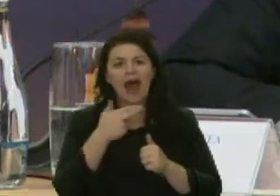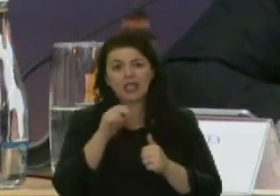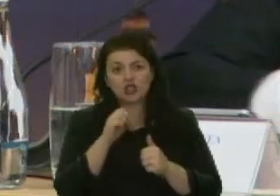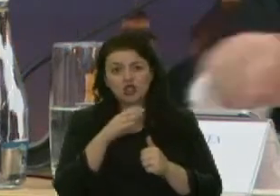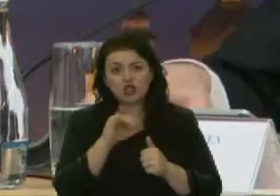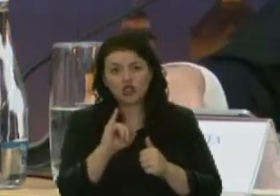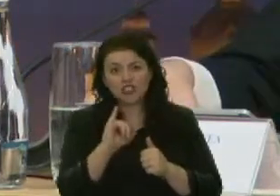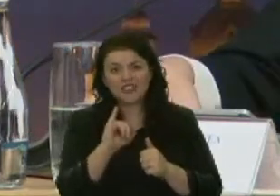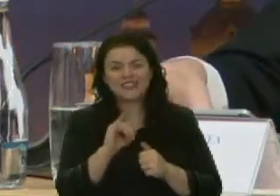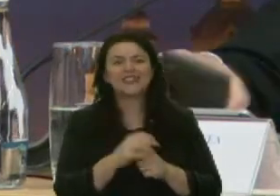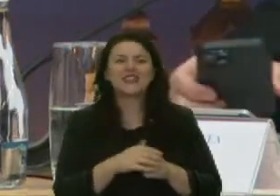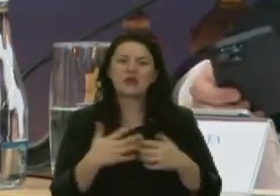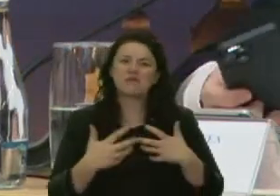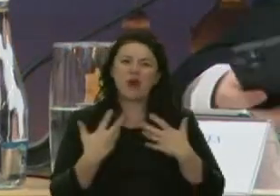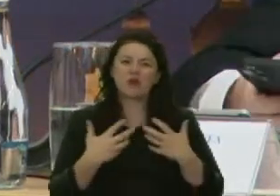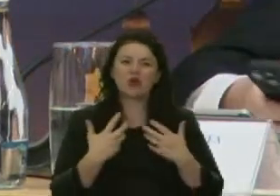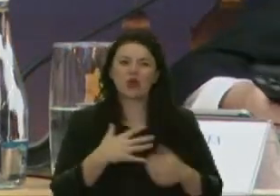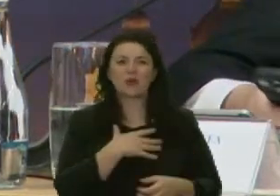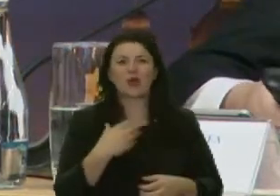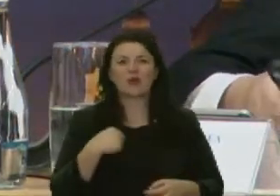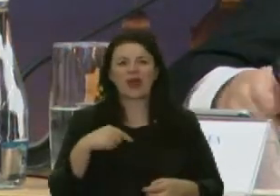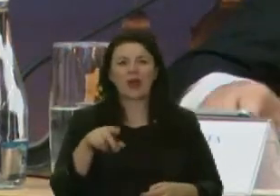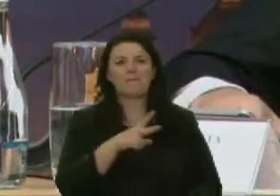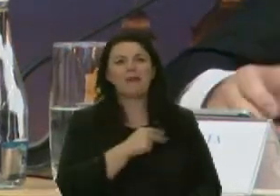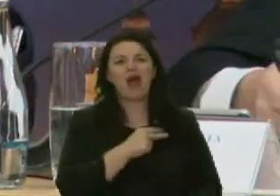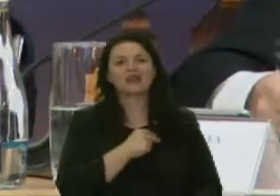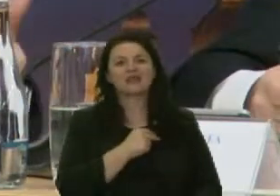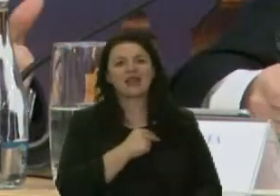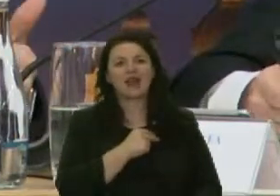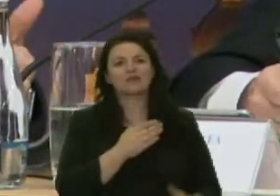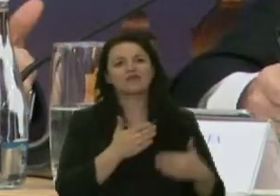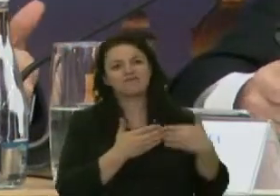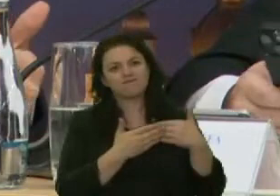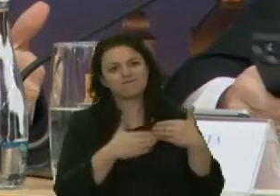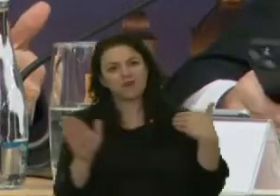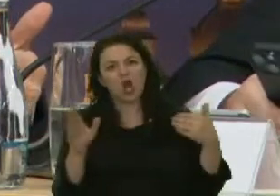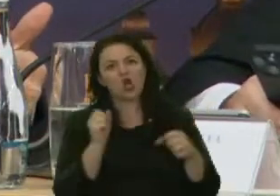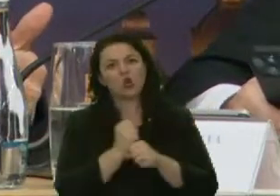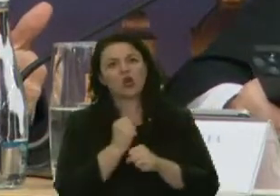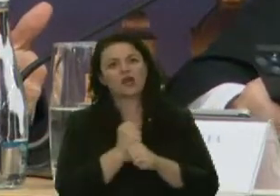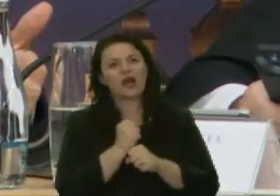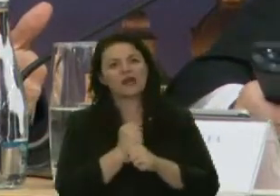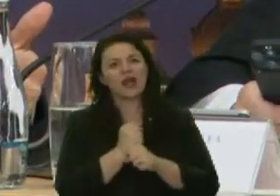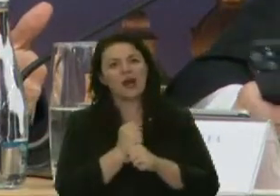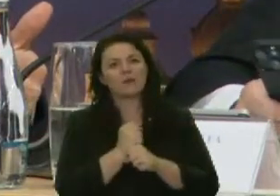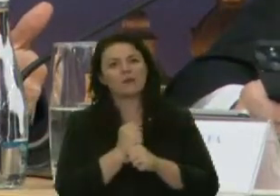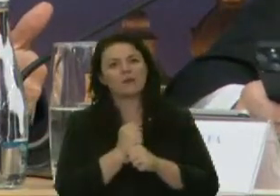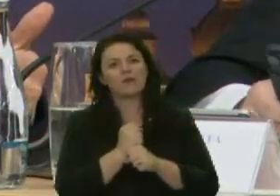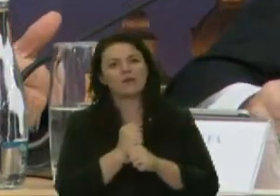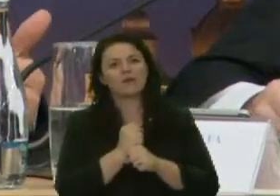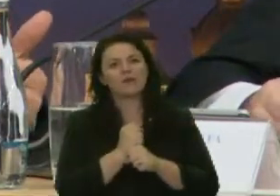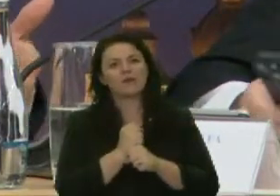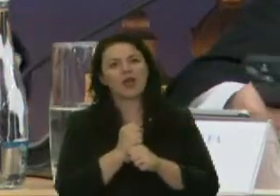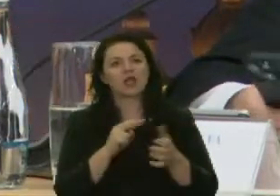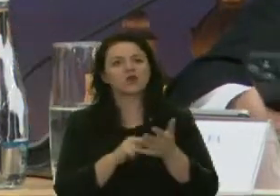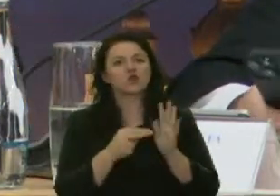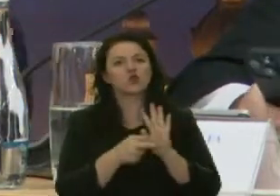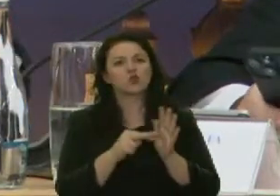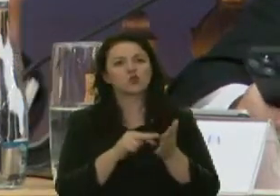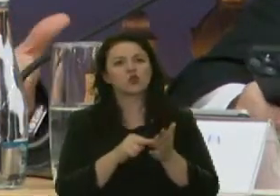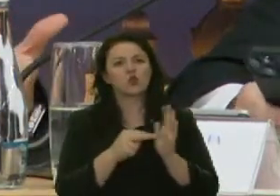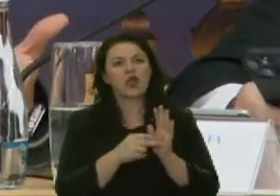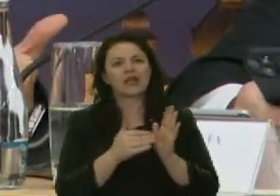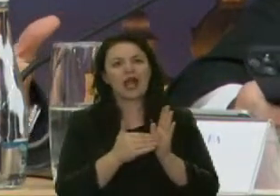că într o perioadă foarte repede în martie vom putea demara deja lucrările la ă infrastructura